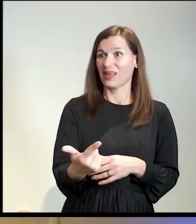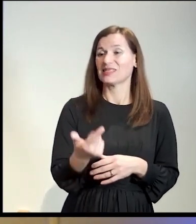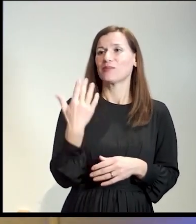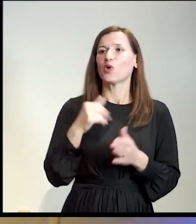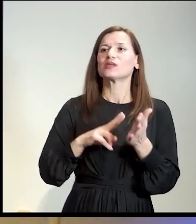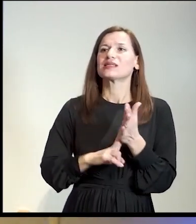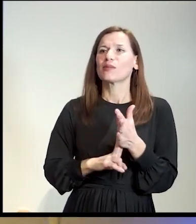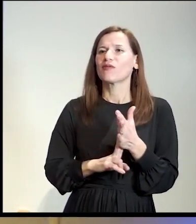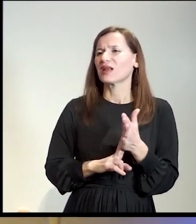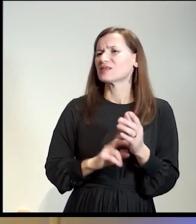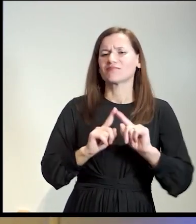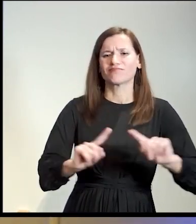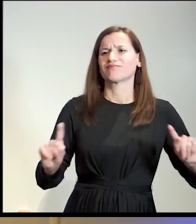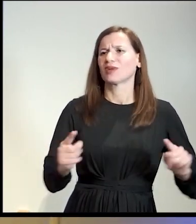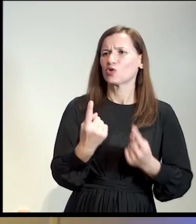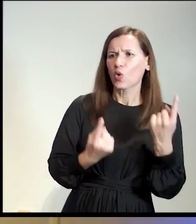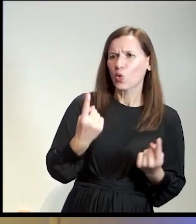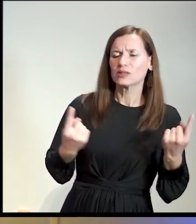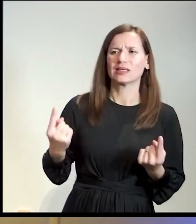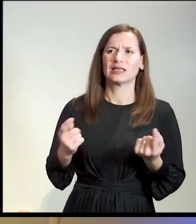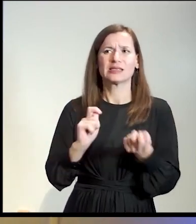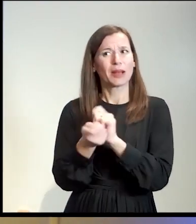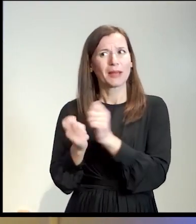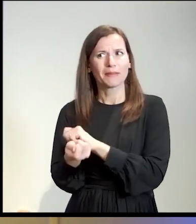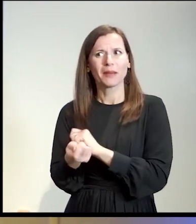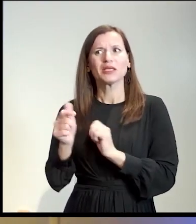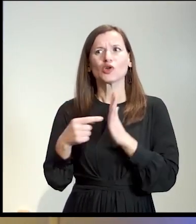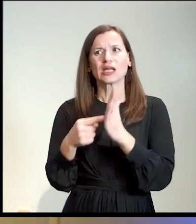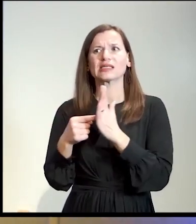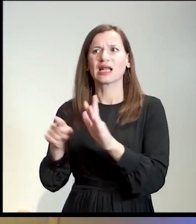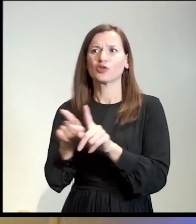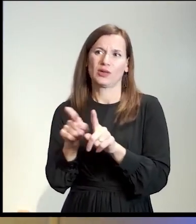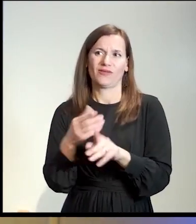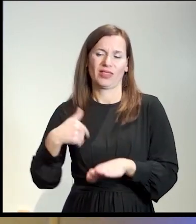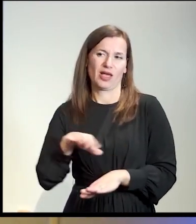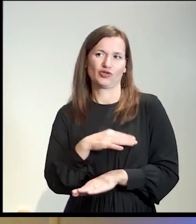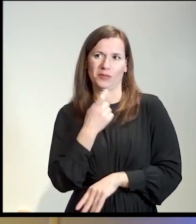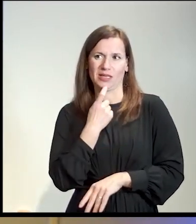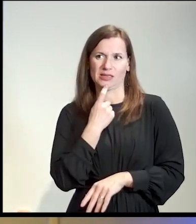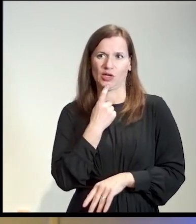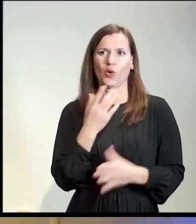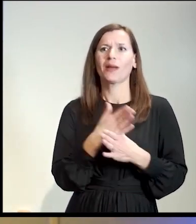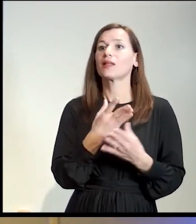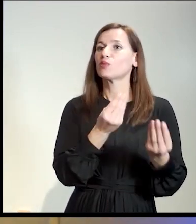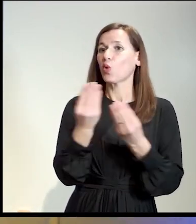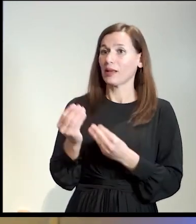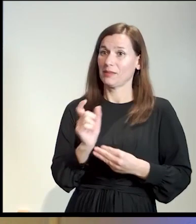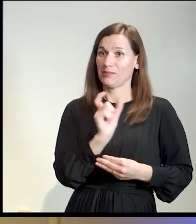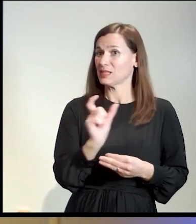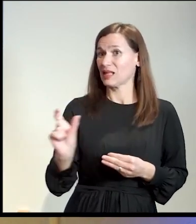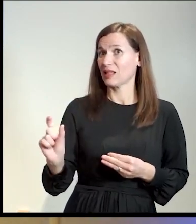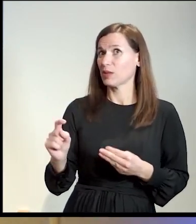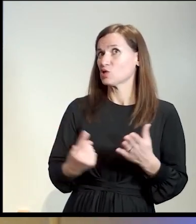zaznamovano s številnimi dogodki in spremembami, ki so se odražale tudi v našem jeziku. Med mnogimi izrazi, ki so vzniknili in